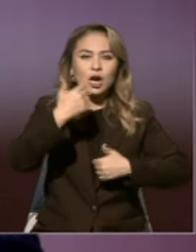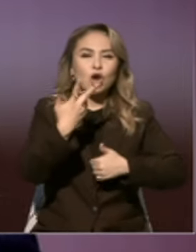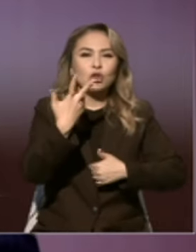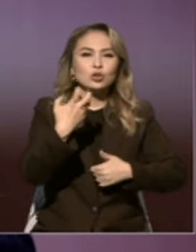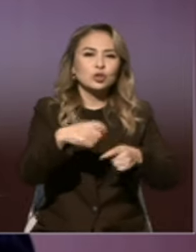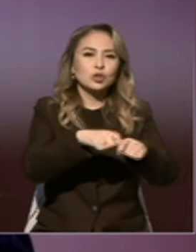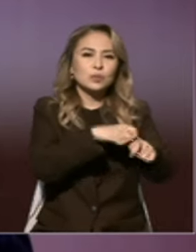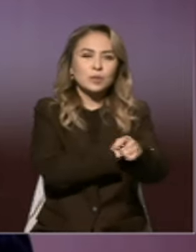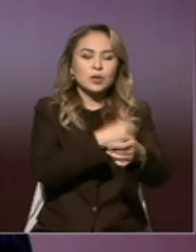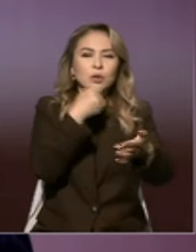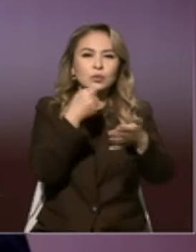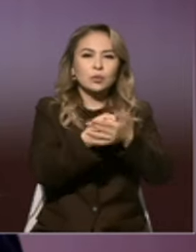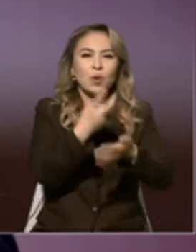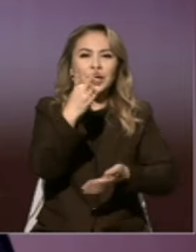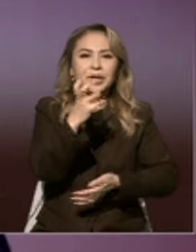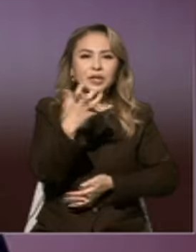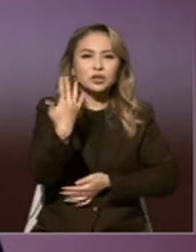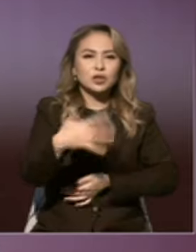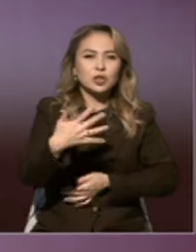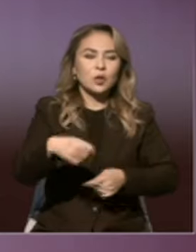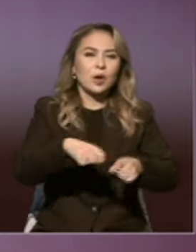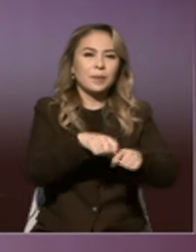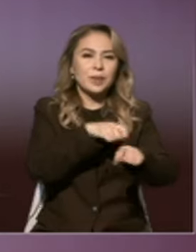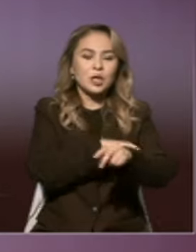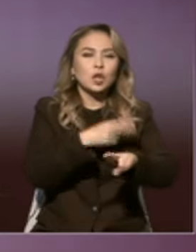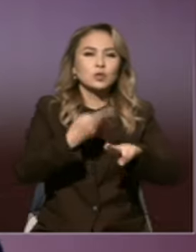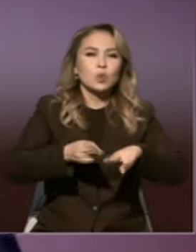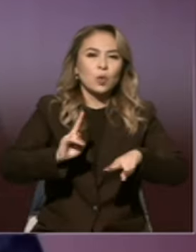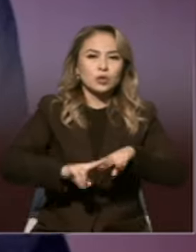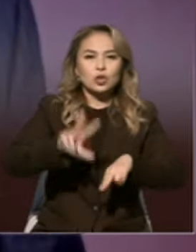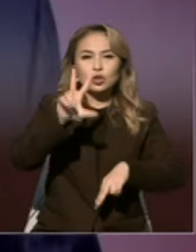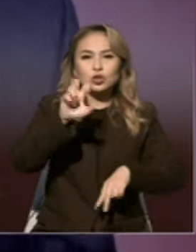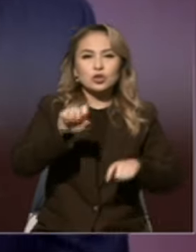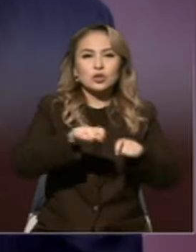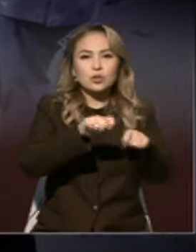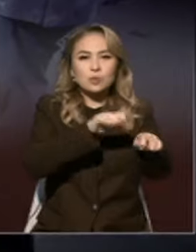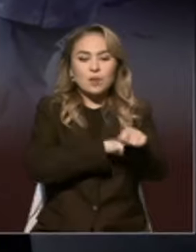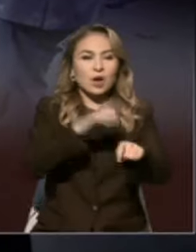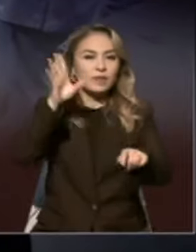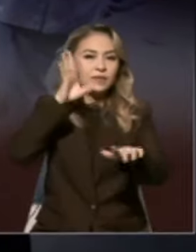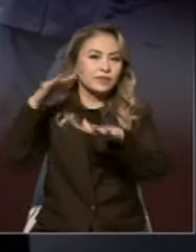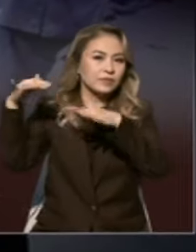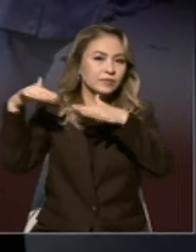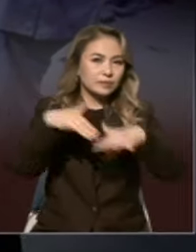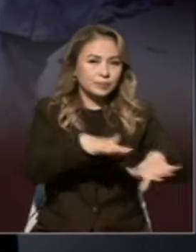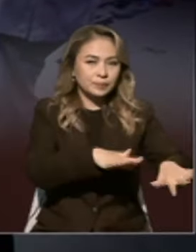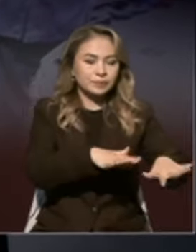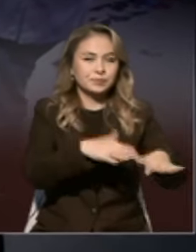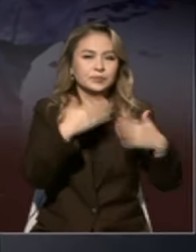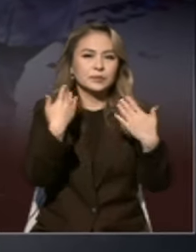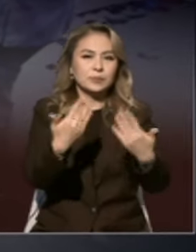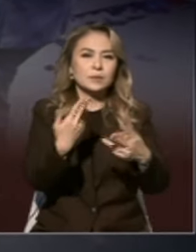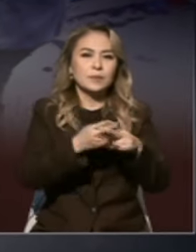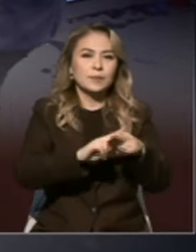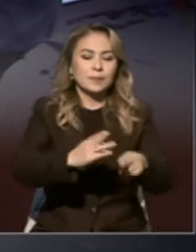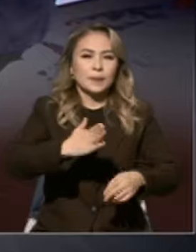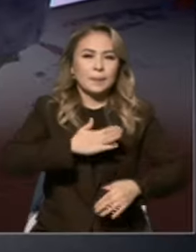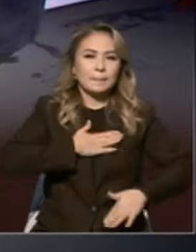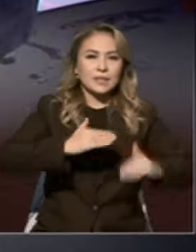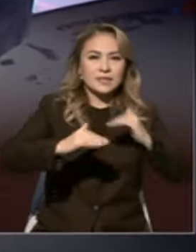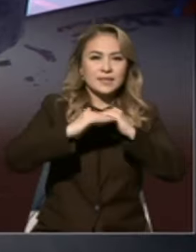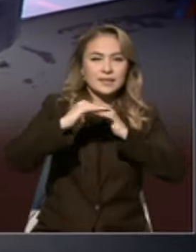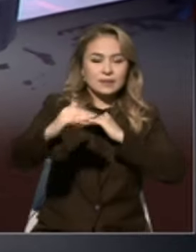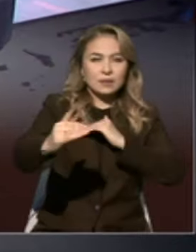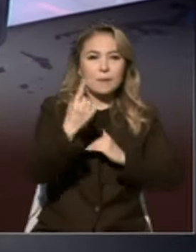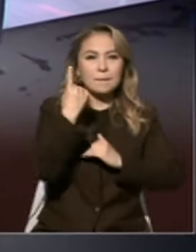метр, 250 метрлік айырма жасайды. Сондықтан ана 300 метрден аққан су ол біздің жерімізде